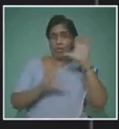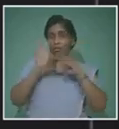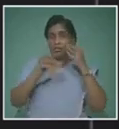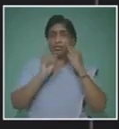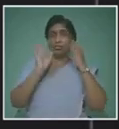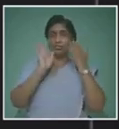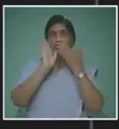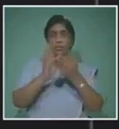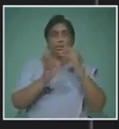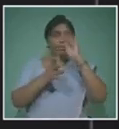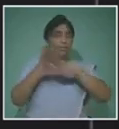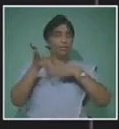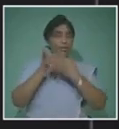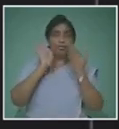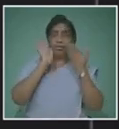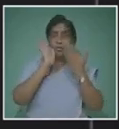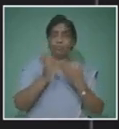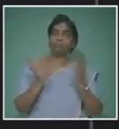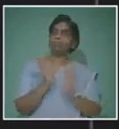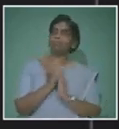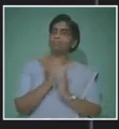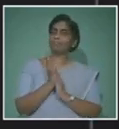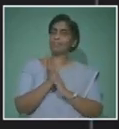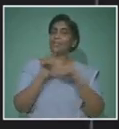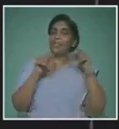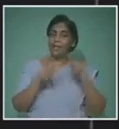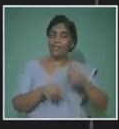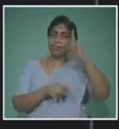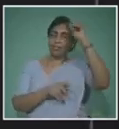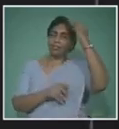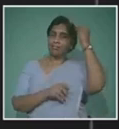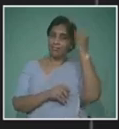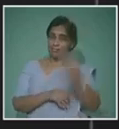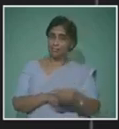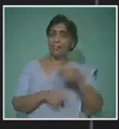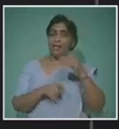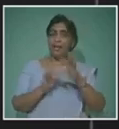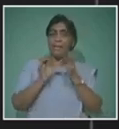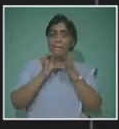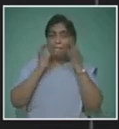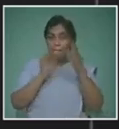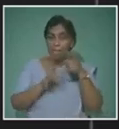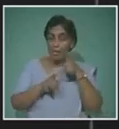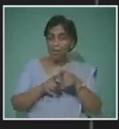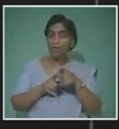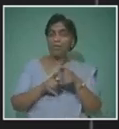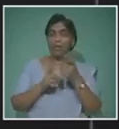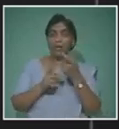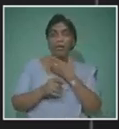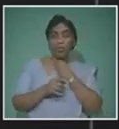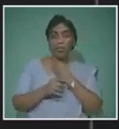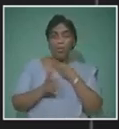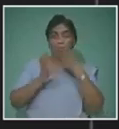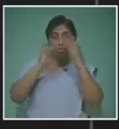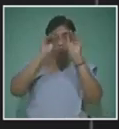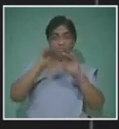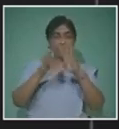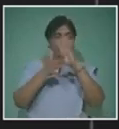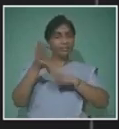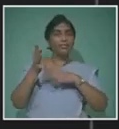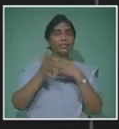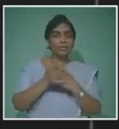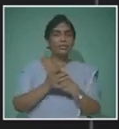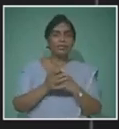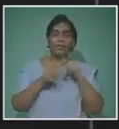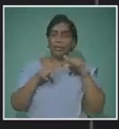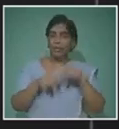ඔය වැය වැය ඉදිරිපත් කරනකොට අප්පුඩි ගැහුවේ. අද දෛවයේ සරදම තමයි බැසිල් රාජපක්ෂගේ බොරු අයවැය යම්තාක්